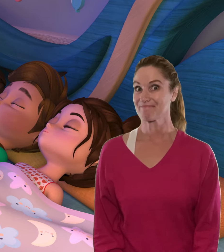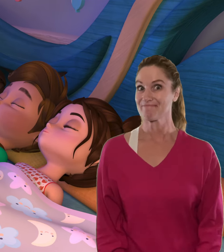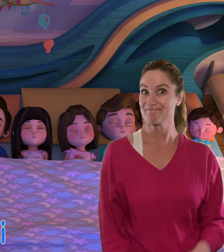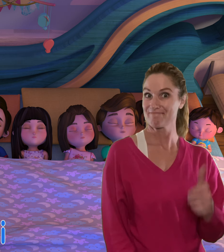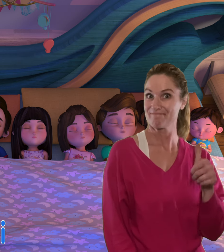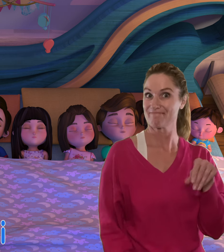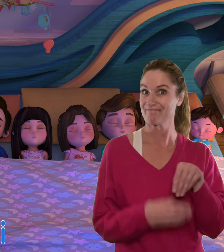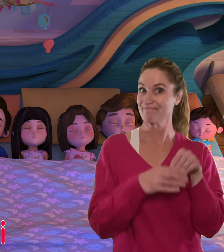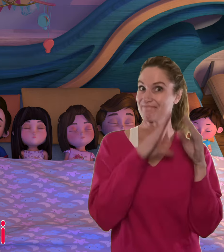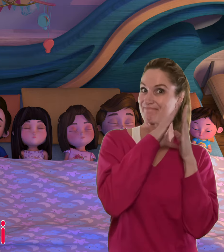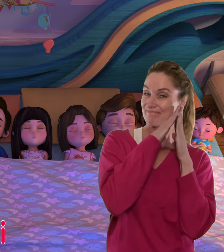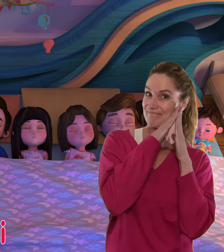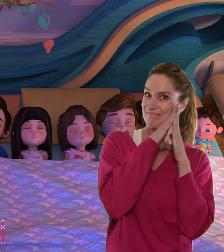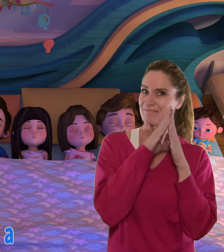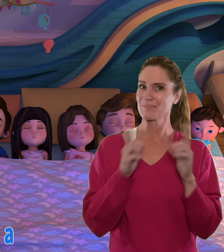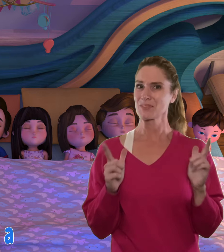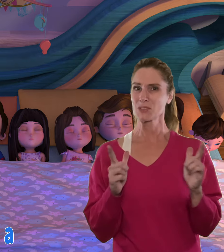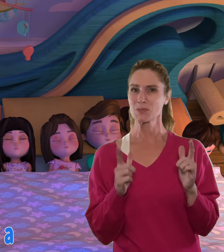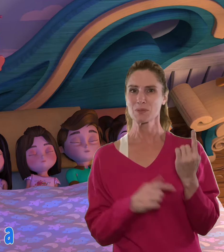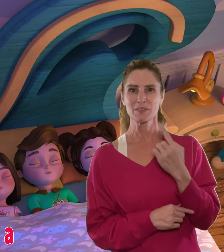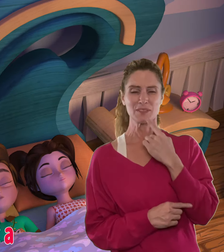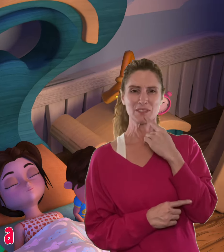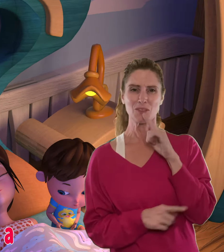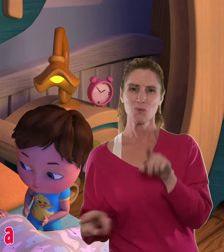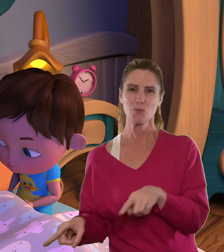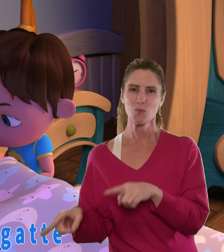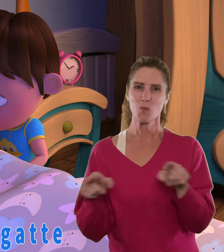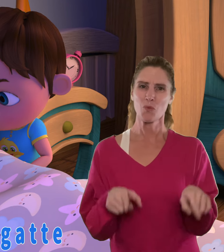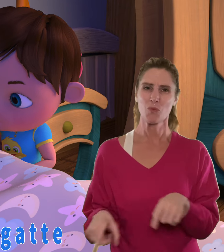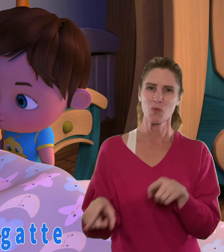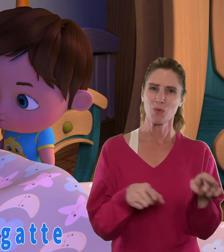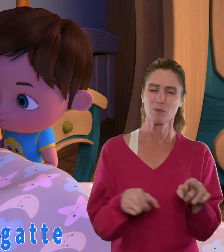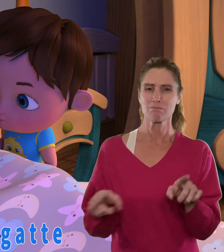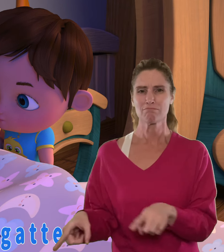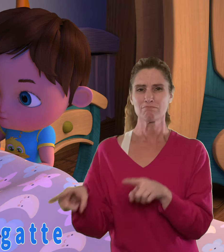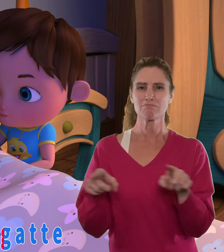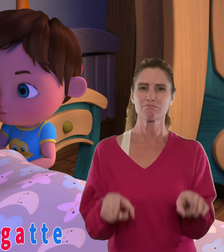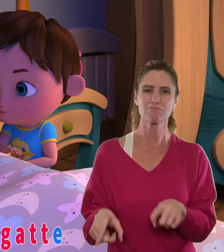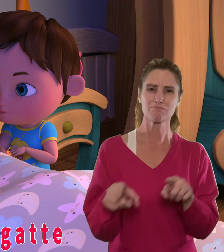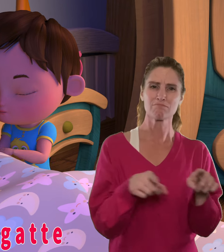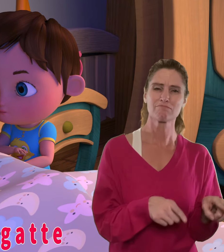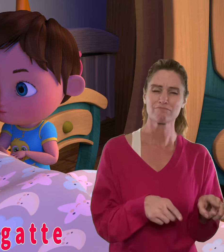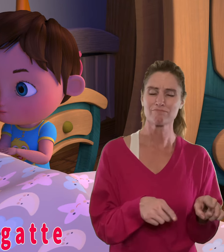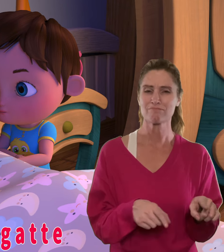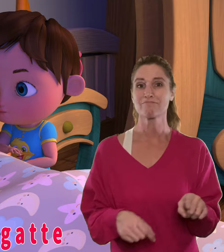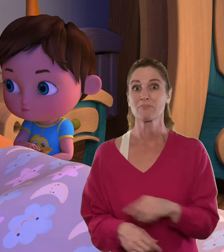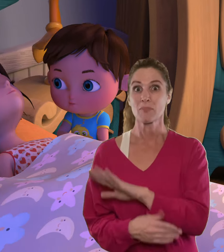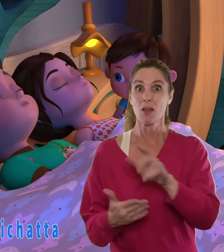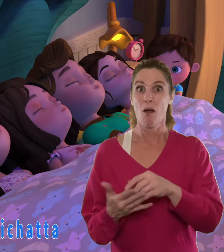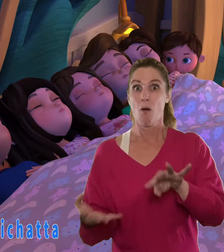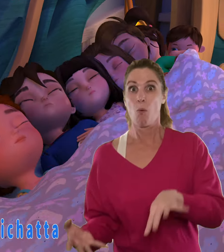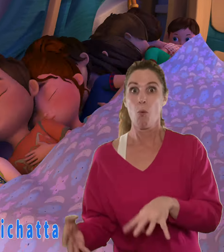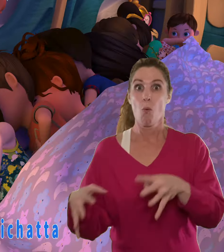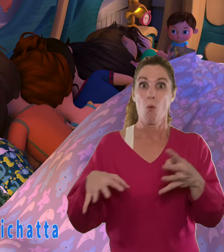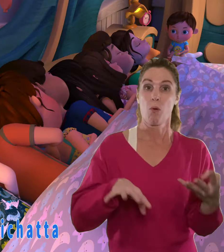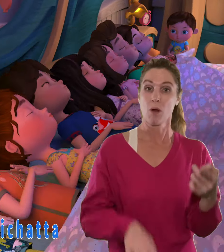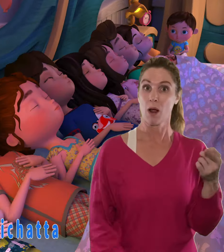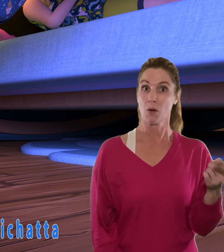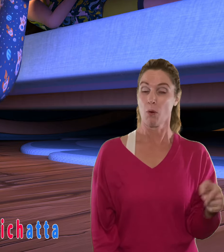匹ベッド20匹ちびちゃんが行った転がって転がって